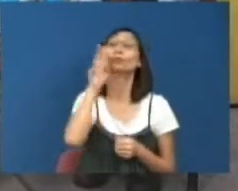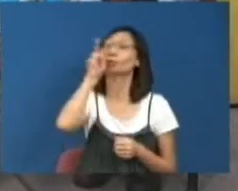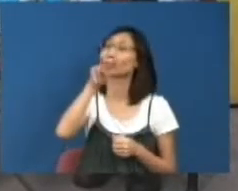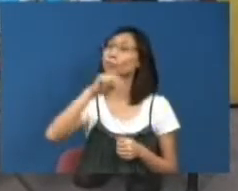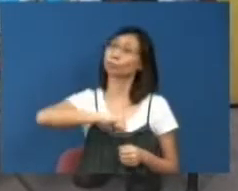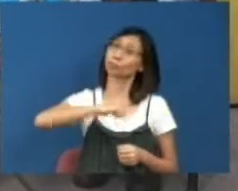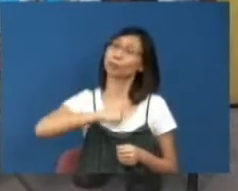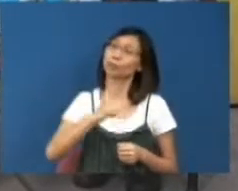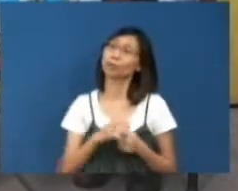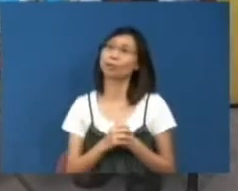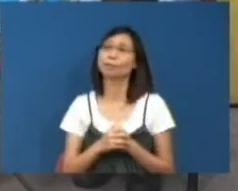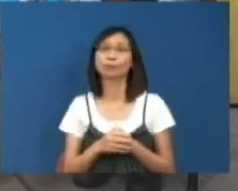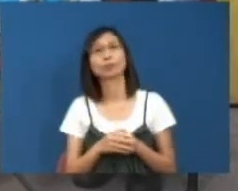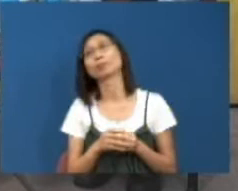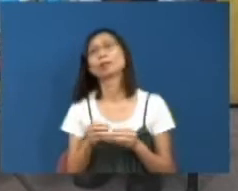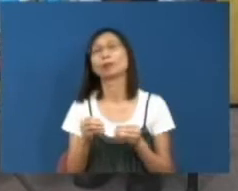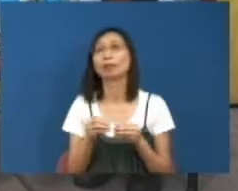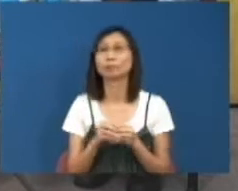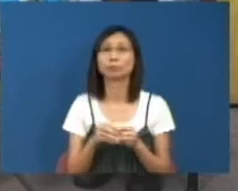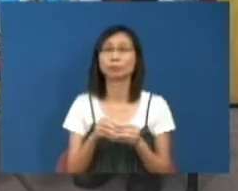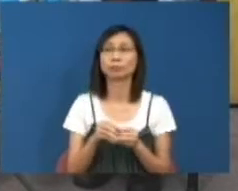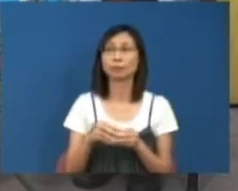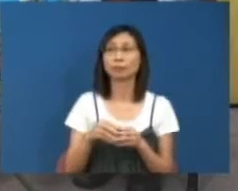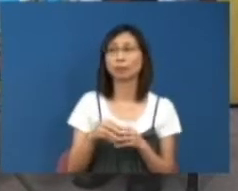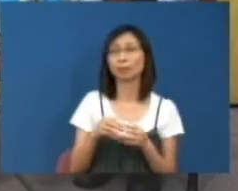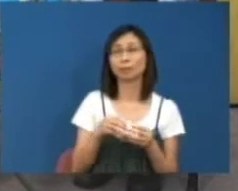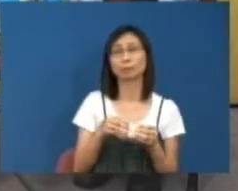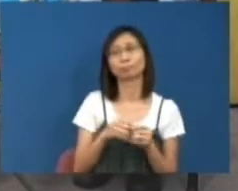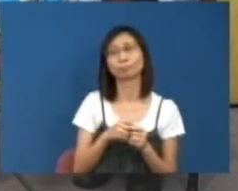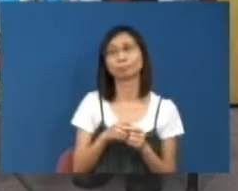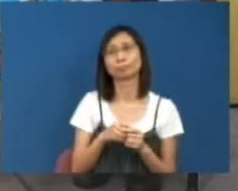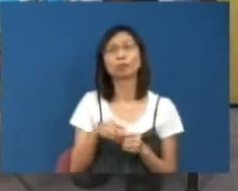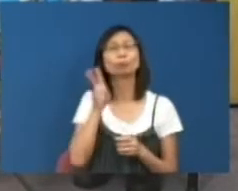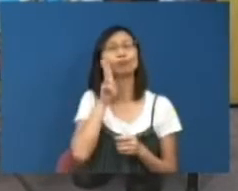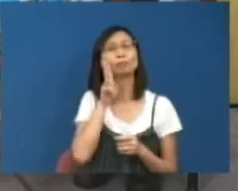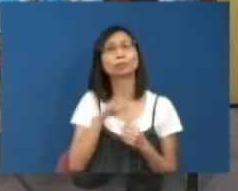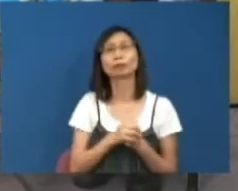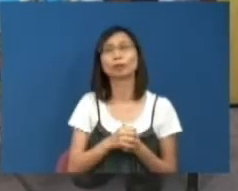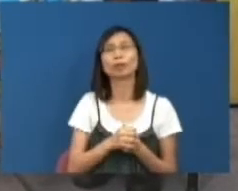你導航燈嚟嘅，等於其中一種咯。 可以㗎，即係